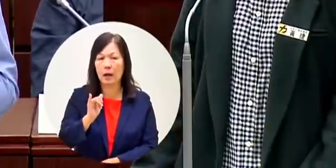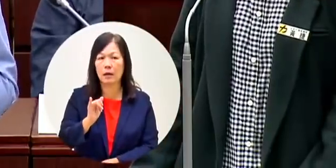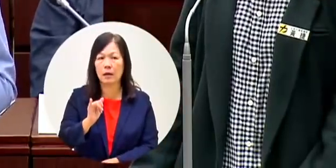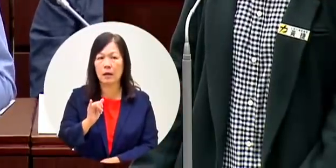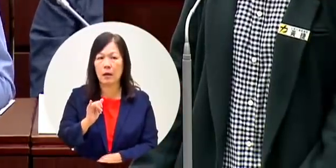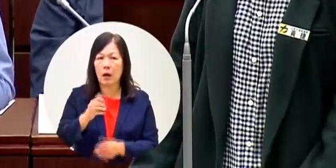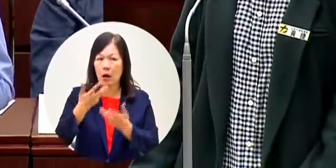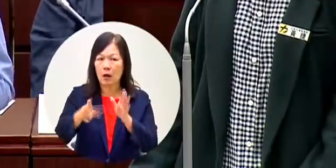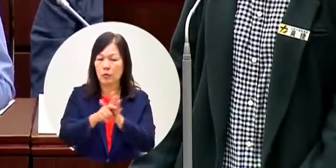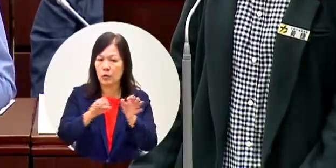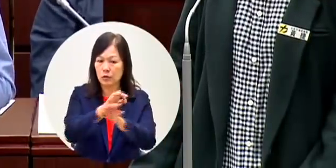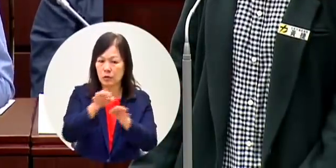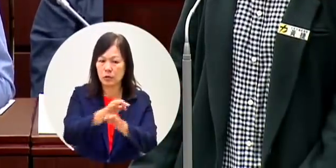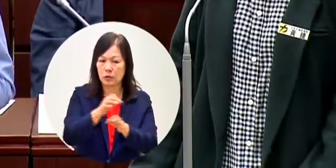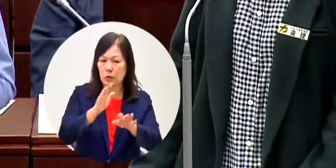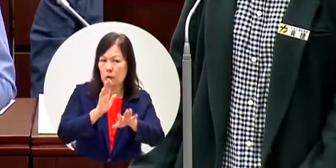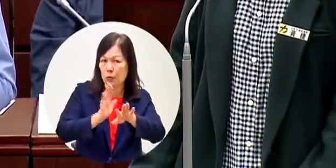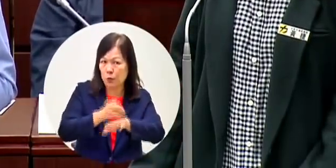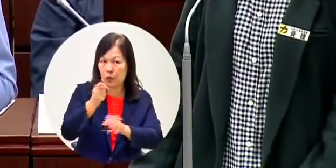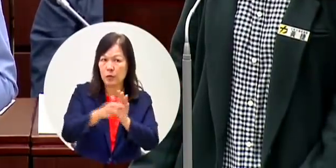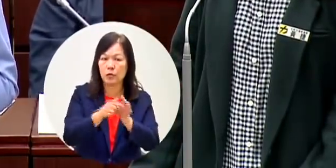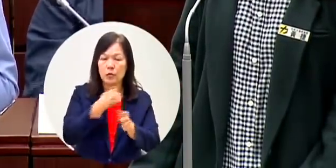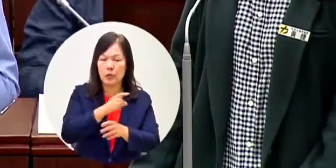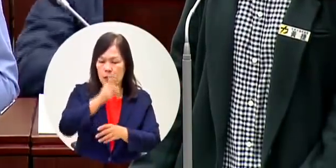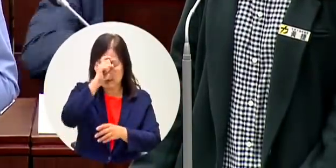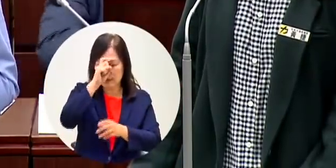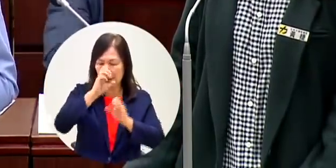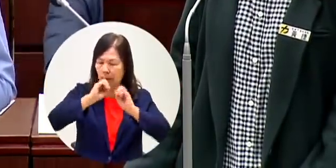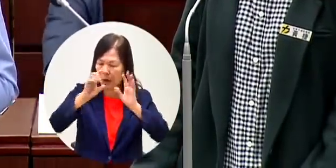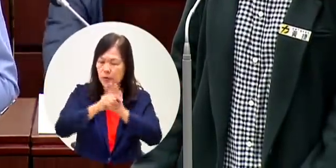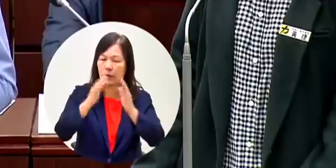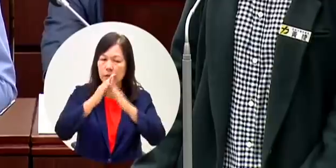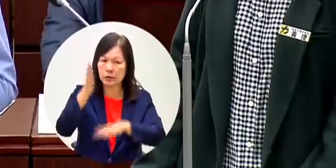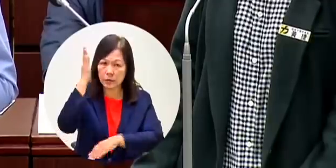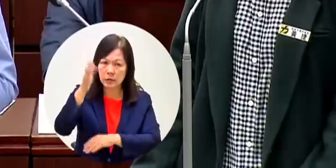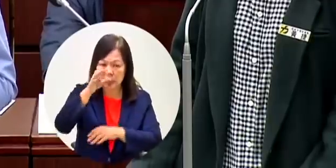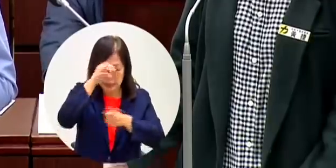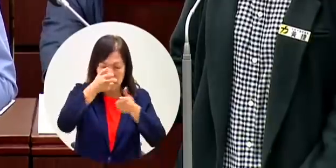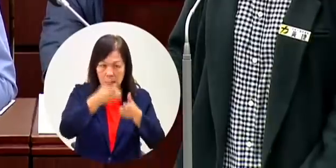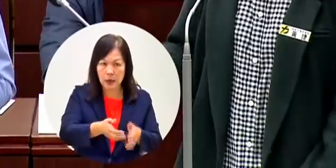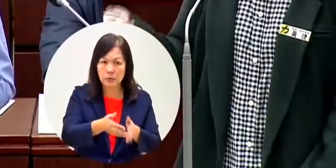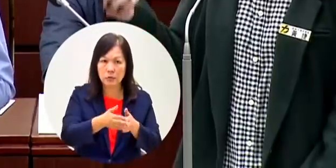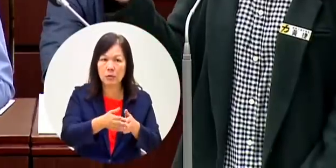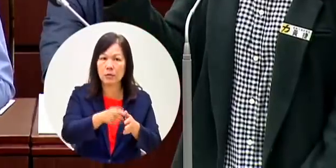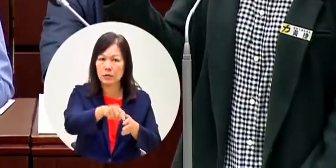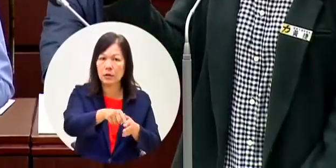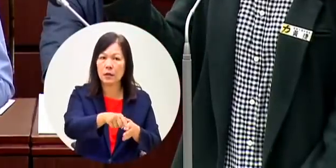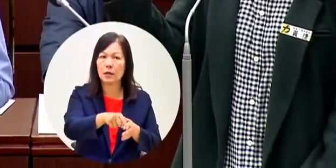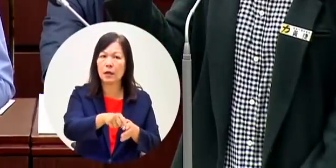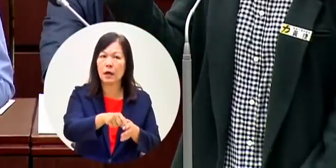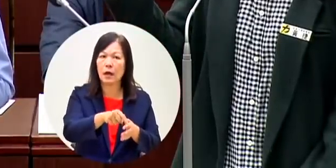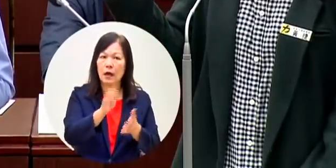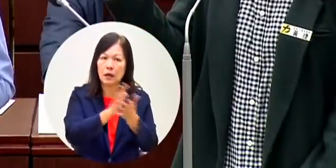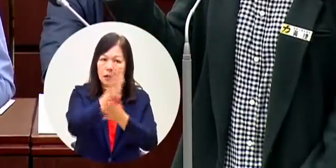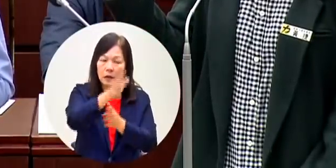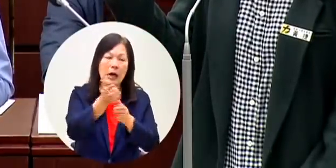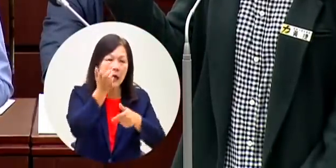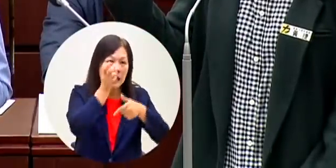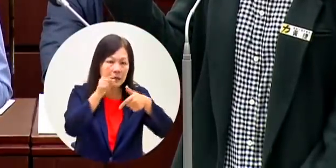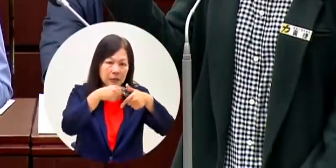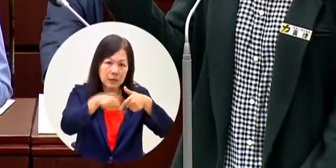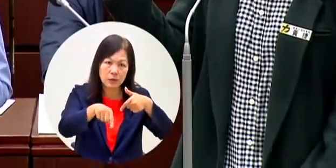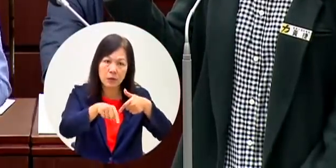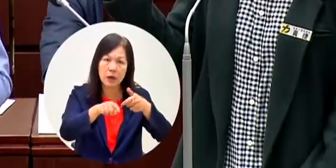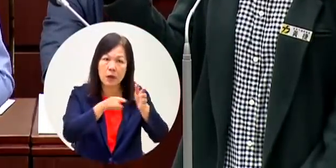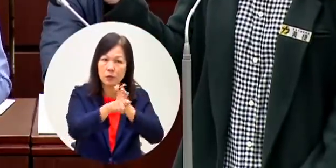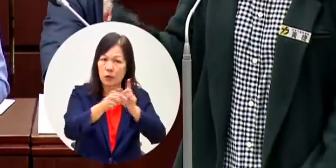提出呼吁，高雄市政府要重视大林埔。未来石化业循环经济专区，这个影响到未来高雄几